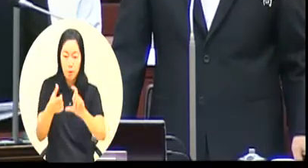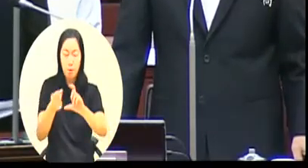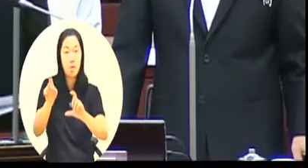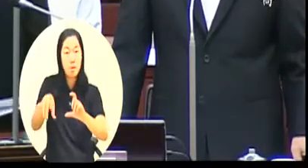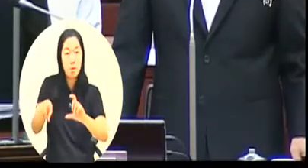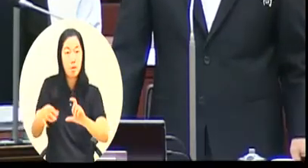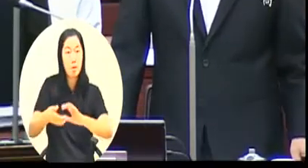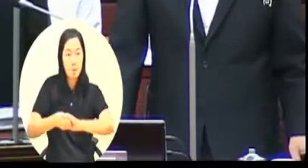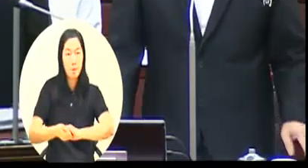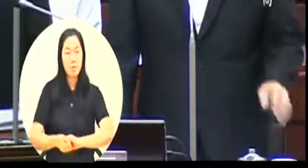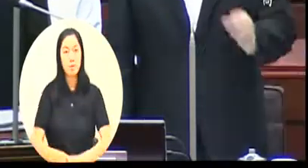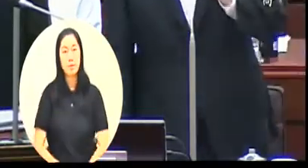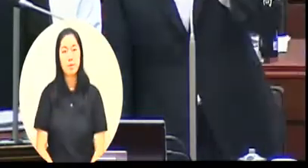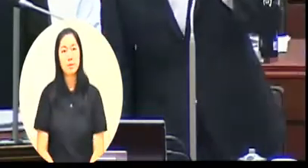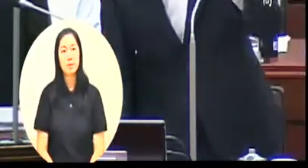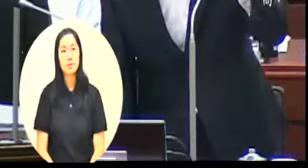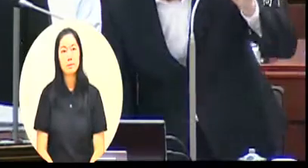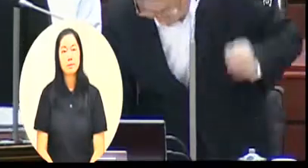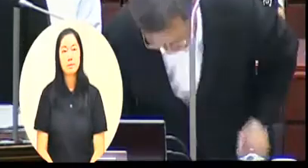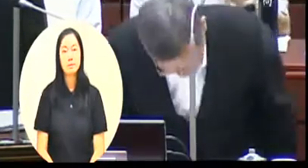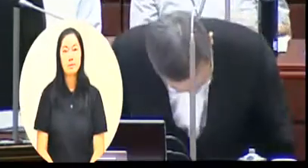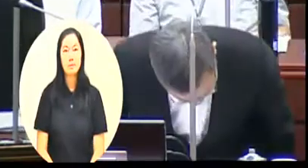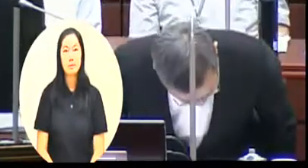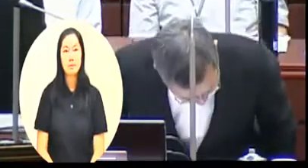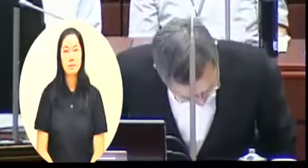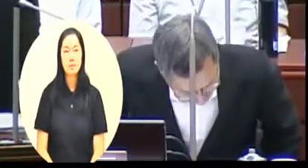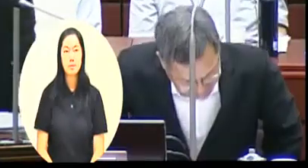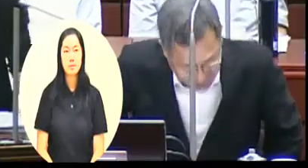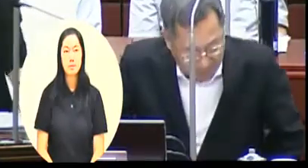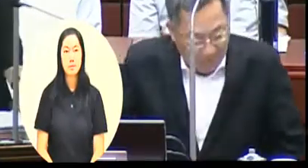啦，哎。